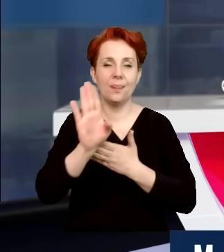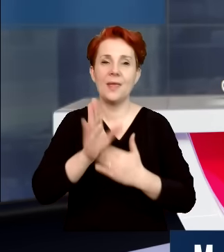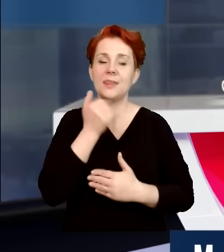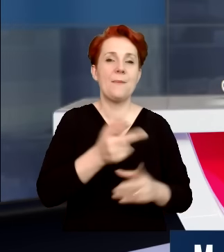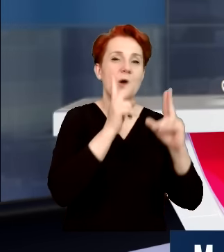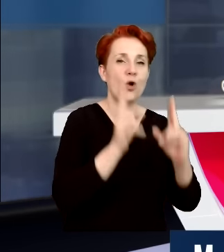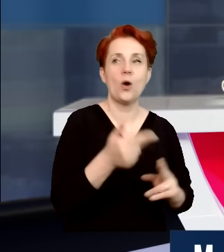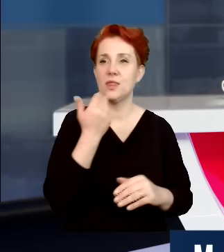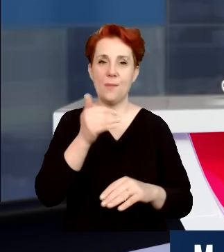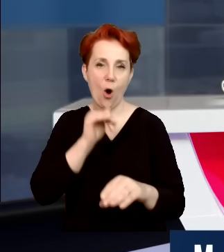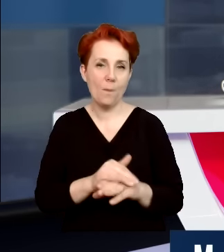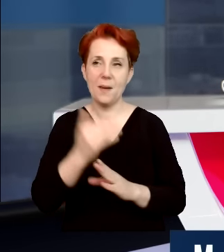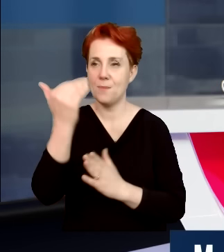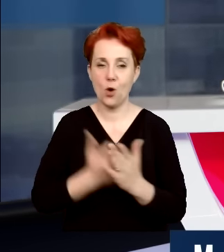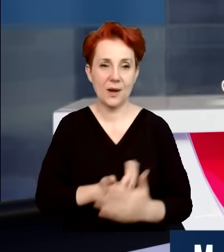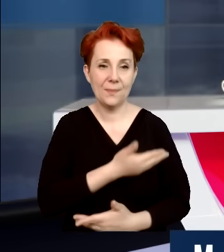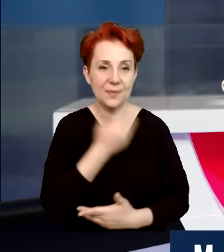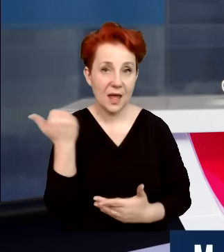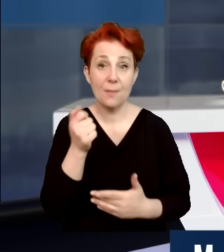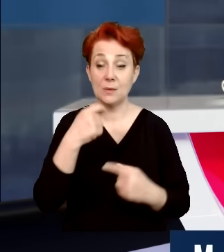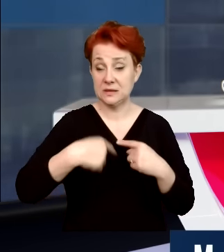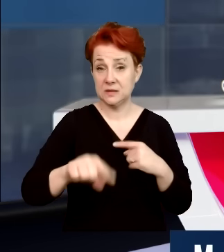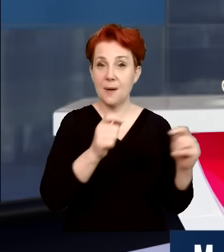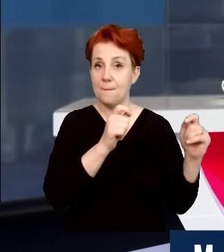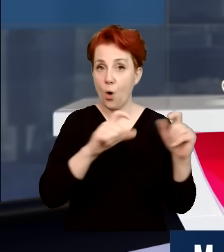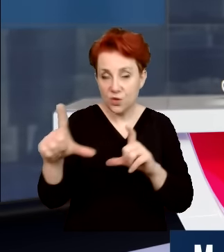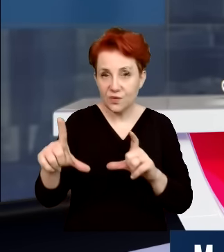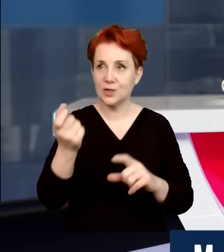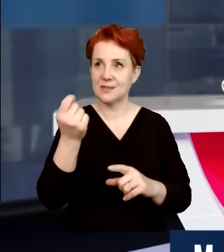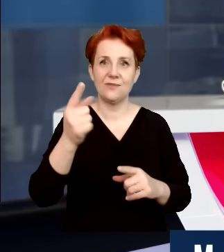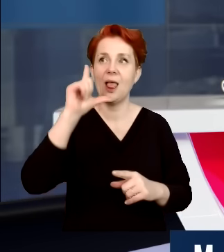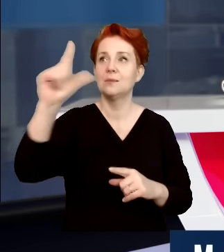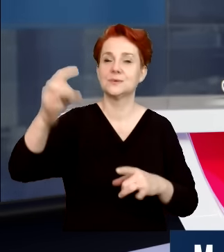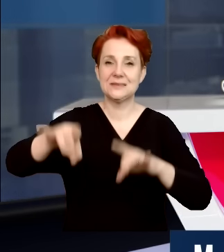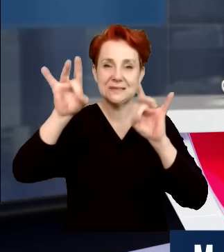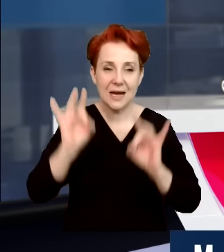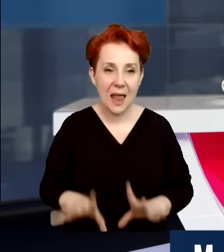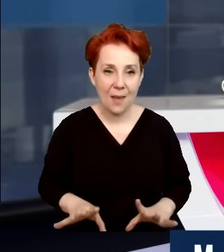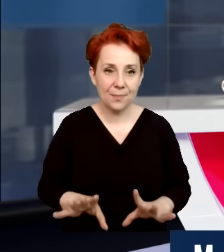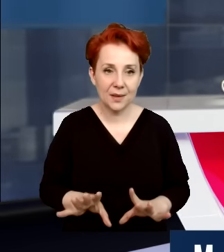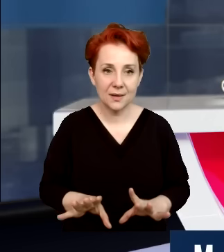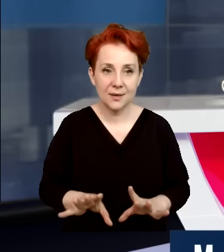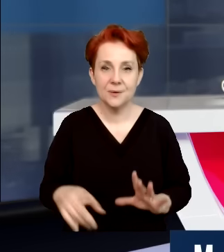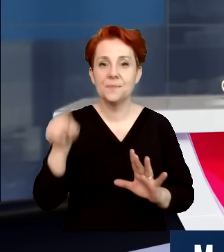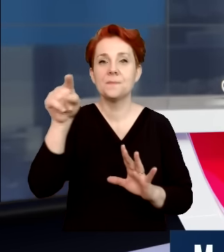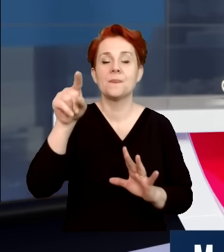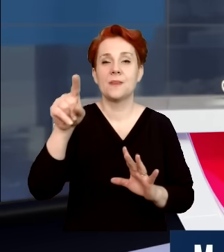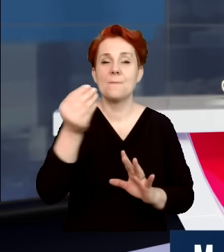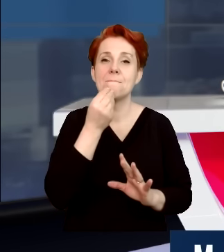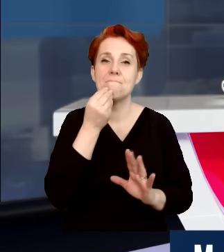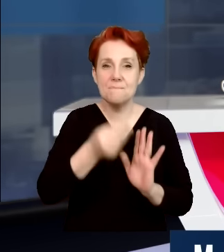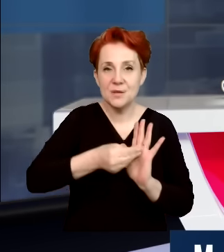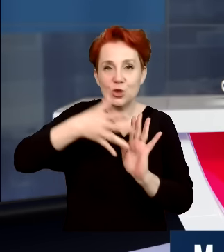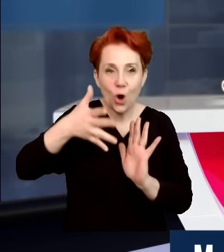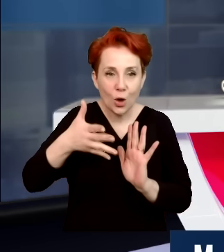programu. Idą podwyżki, za chwilę pójdziemy do sklepu i produkty będą droższe,